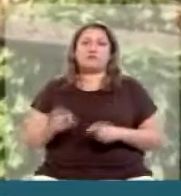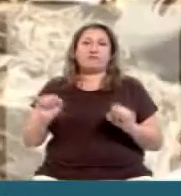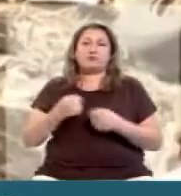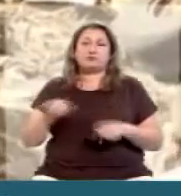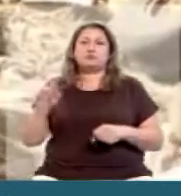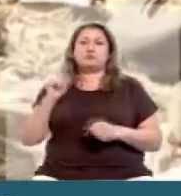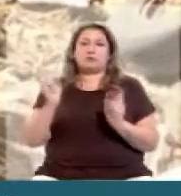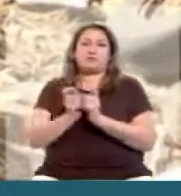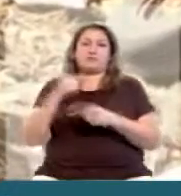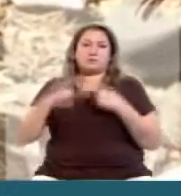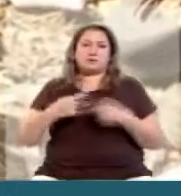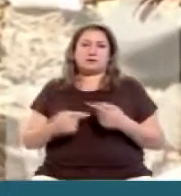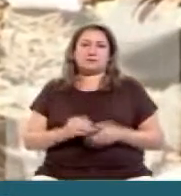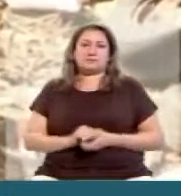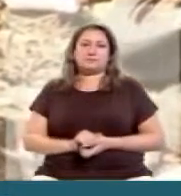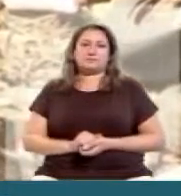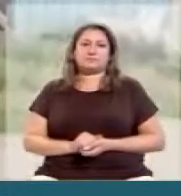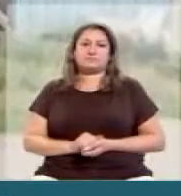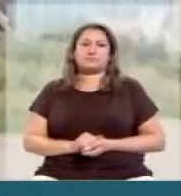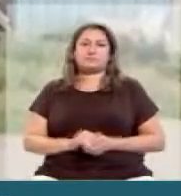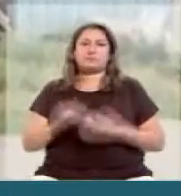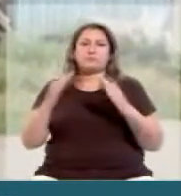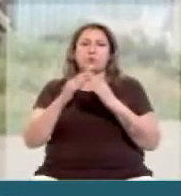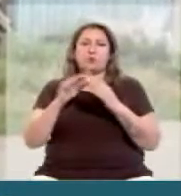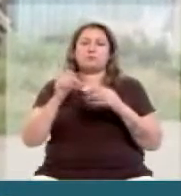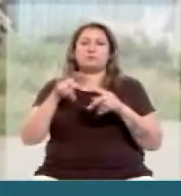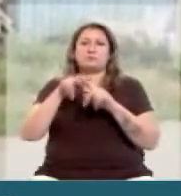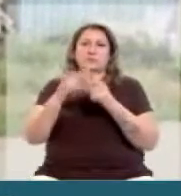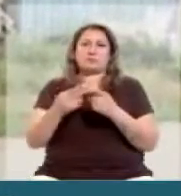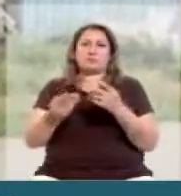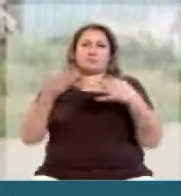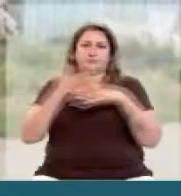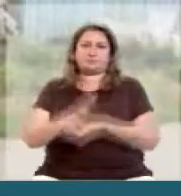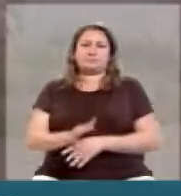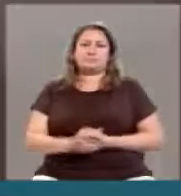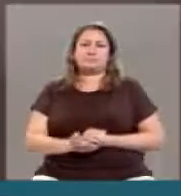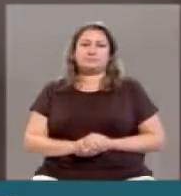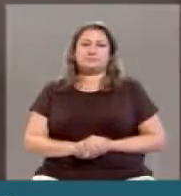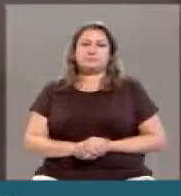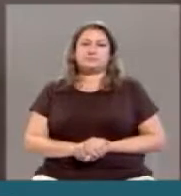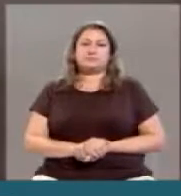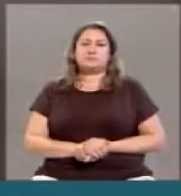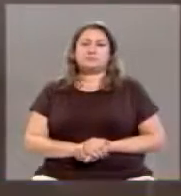үй қазір жартылай қирап, ауласы қоқысқа толып, қаңырап бос тұр. Дәуренбек Әбдібек, Қыдырәлі Ахметбеков, Қазақстан, Қостанай.